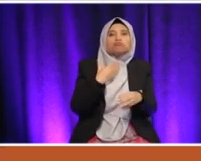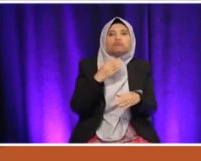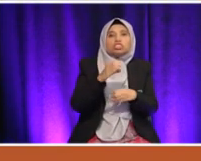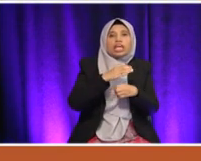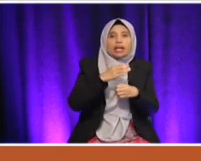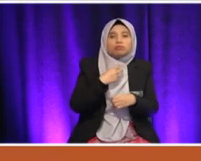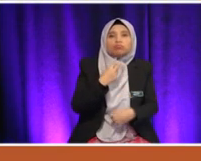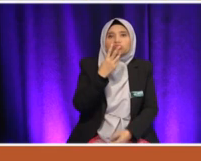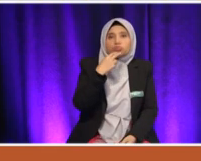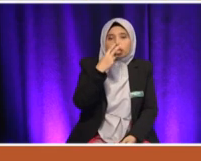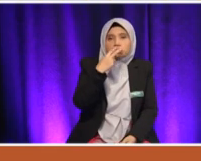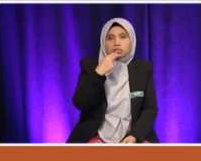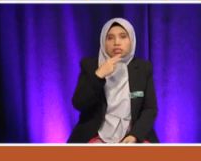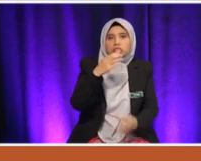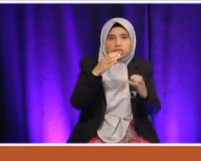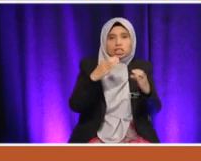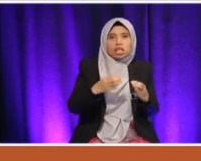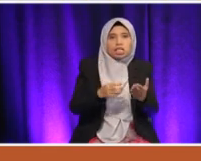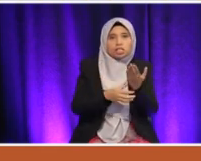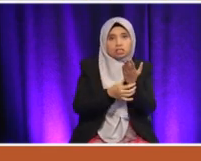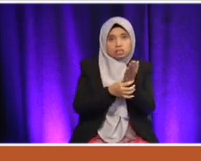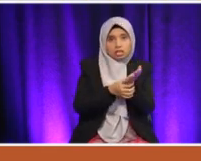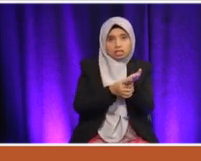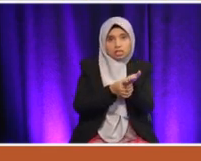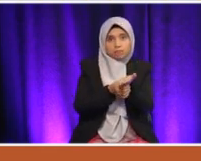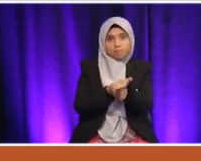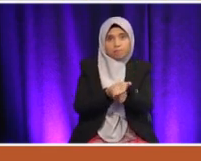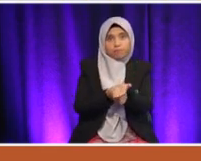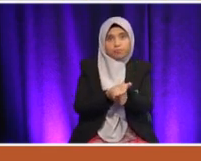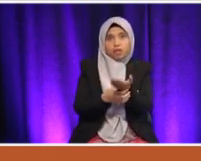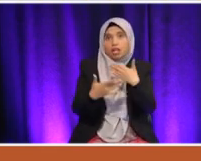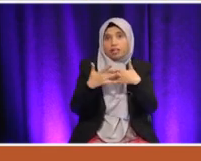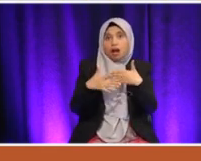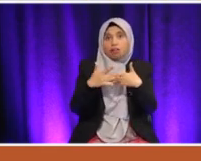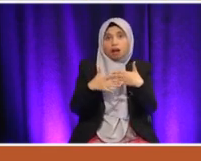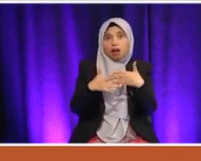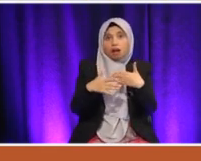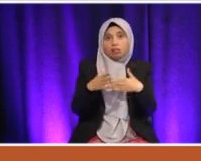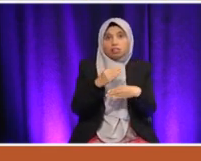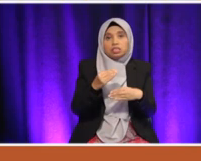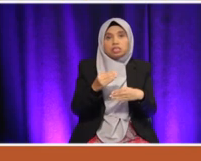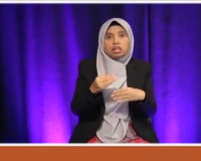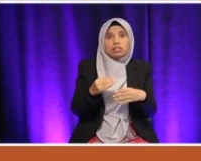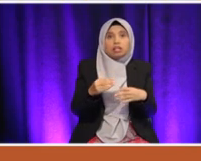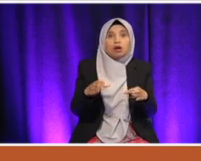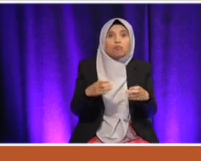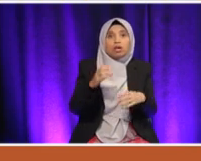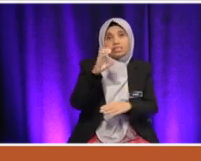cari bernafas dan proyeksi nadi atau tekanan darah dan jalankan langkah kecemasan